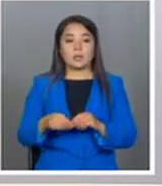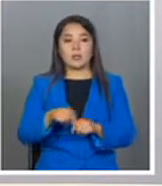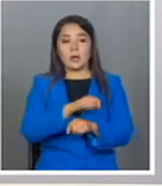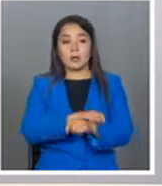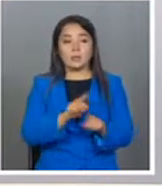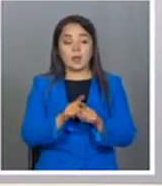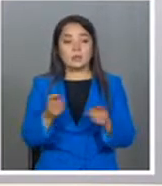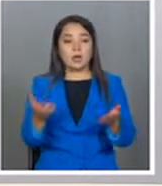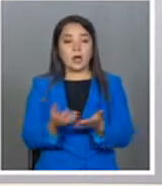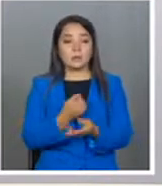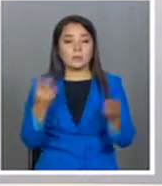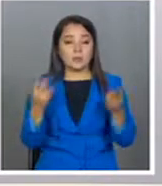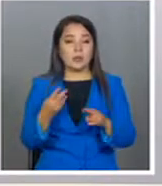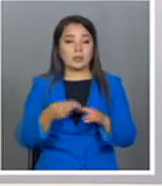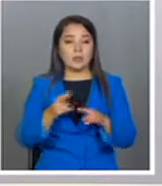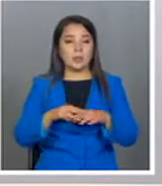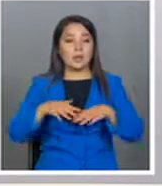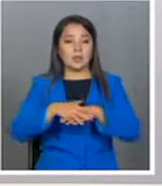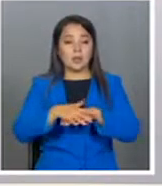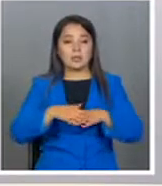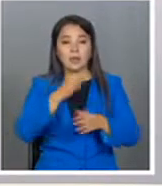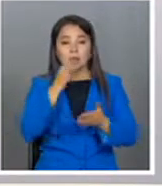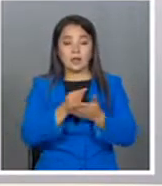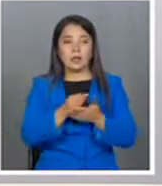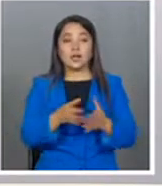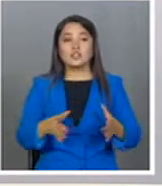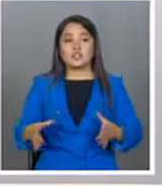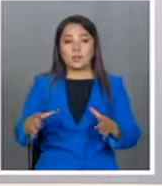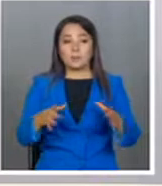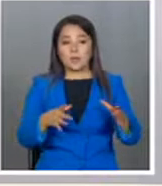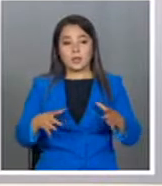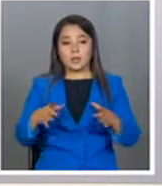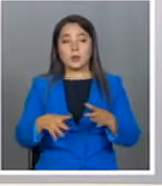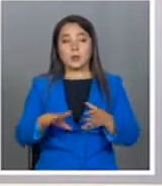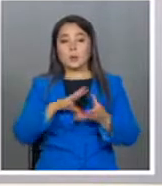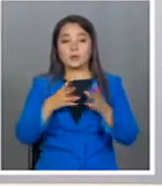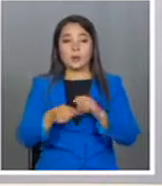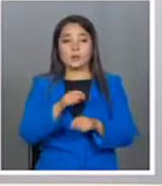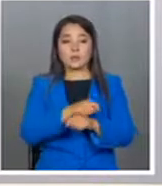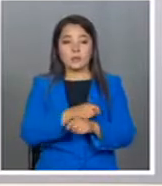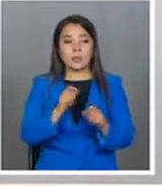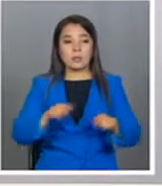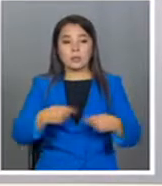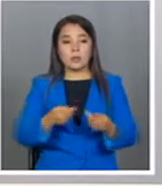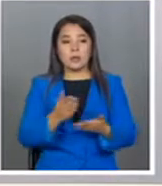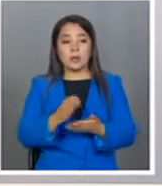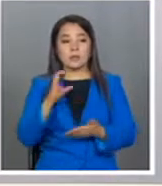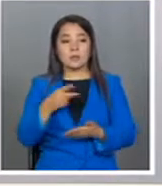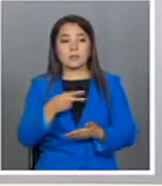табыңыз. Яғни есеп шартында бізге шеңбердің ұзындығы берілген. Ол С тең болады